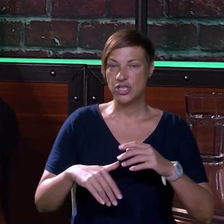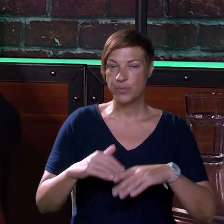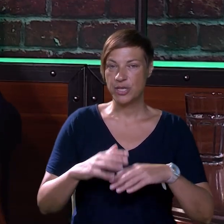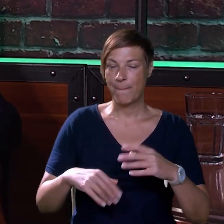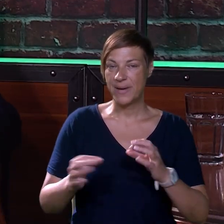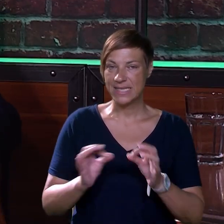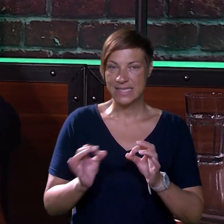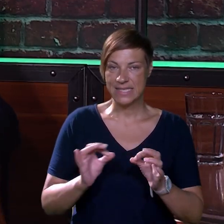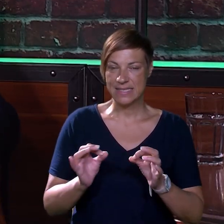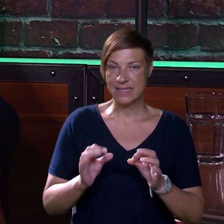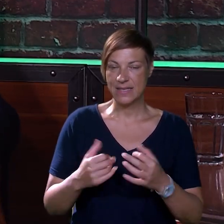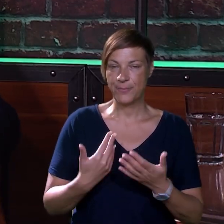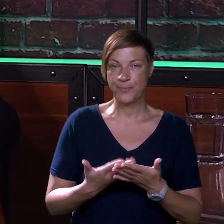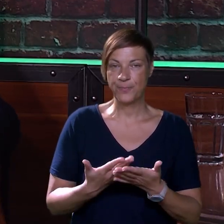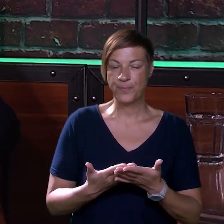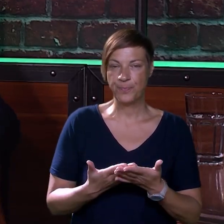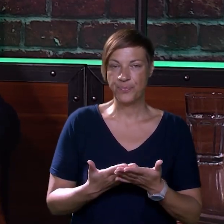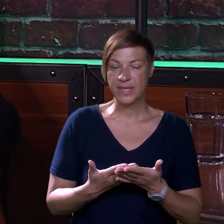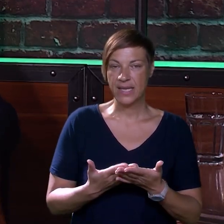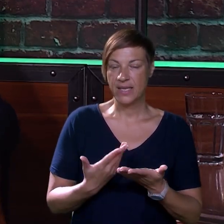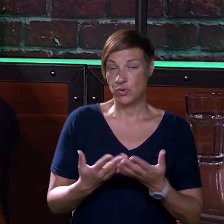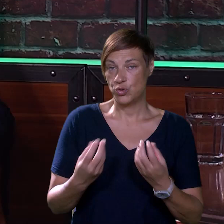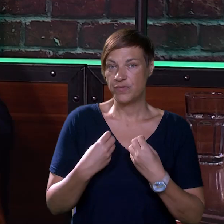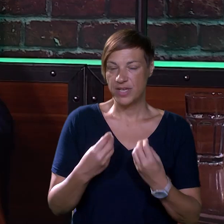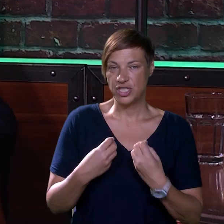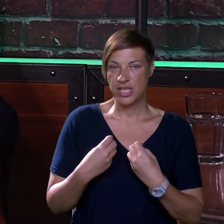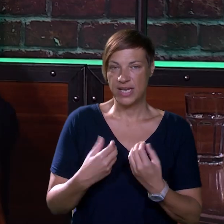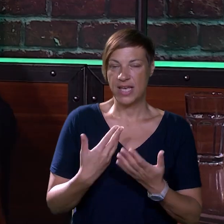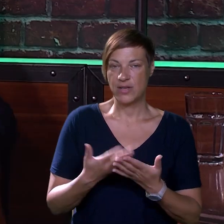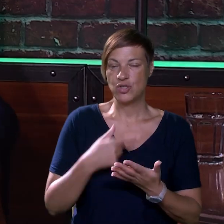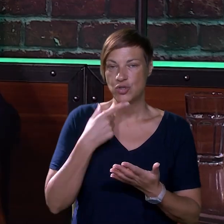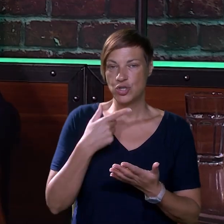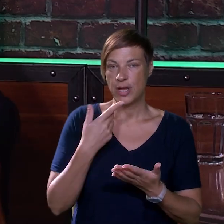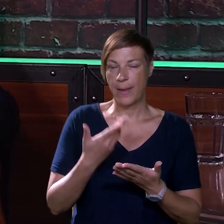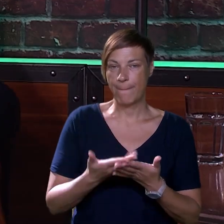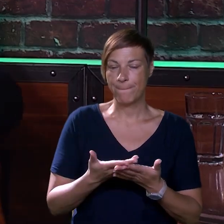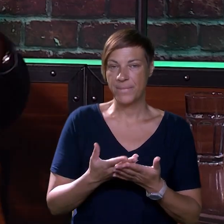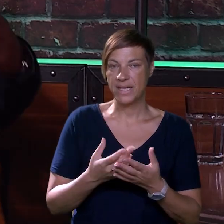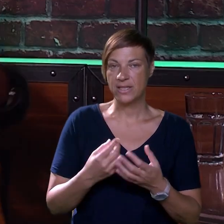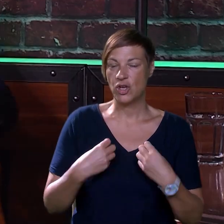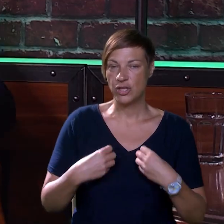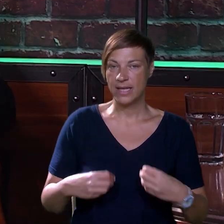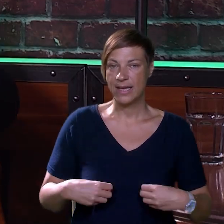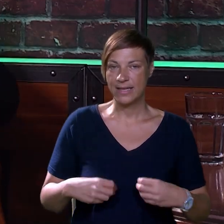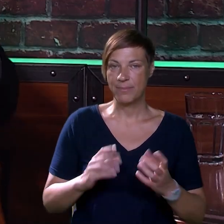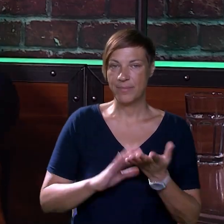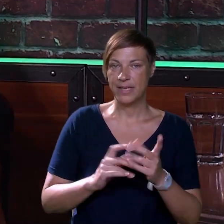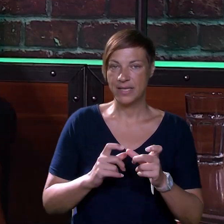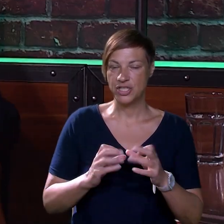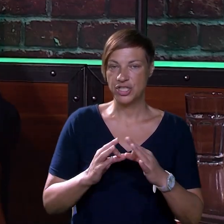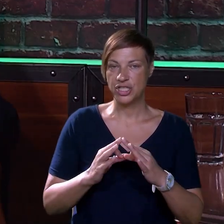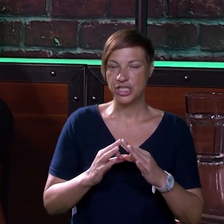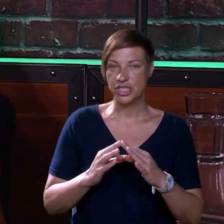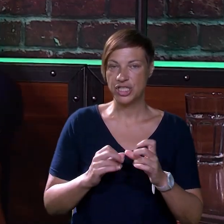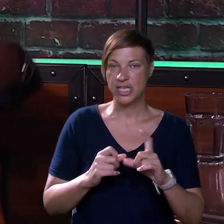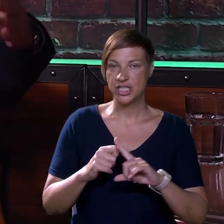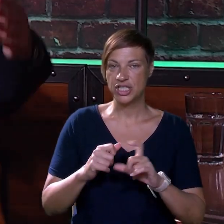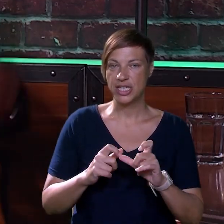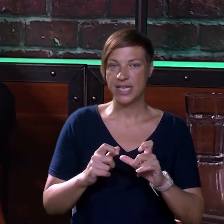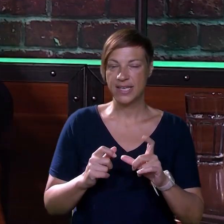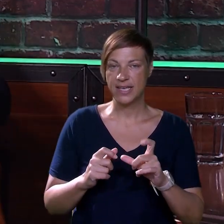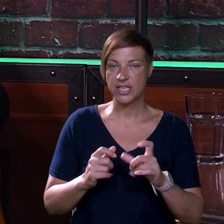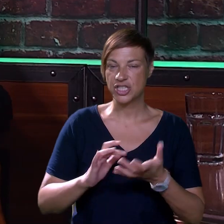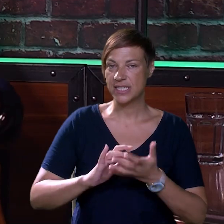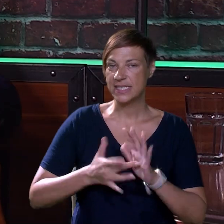prakse, specijalizanata, jer se tu da svašta naučiti. Jer tu će biti, kažem vam, od akademika Miličića, profesorice Čikeš,